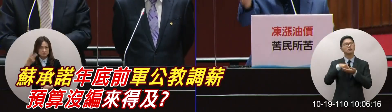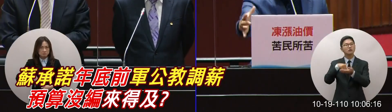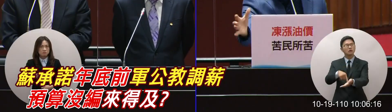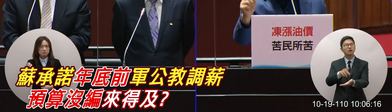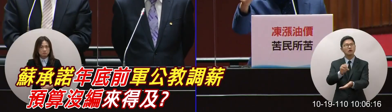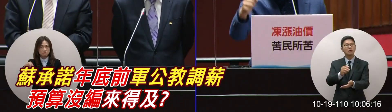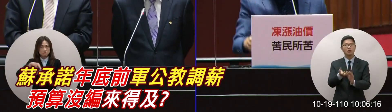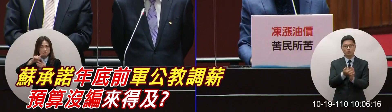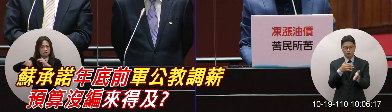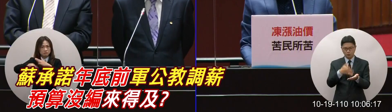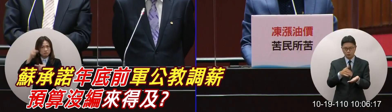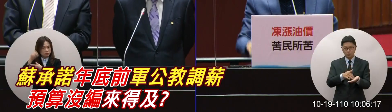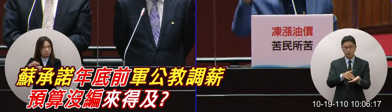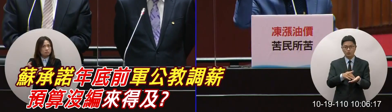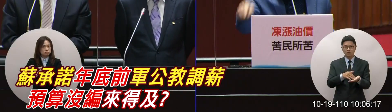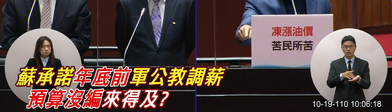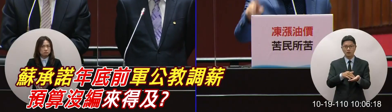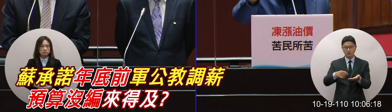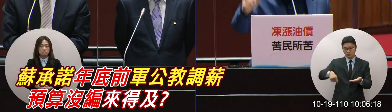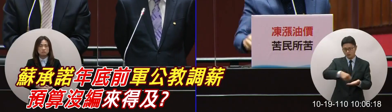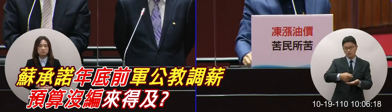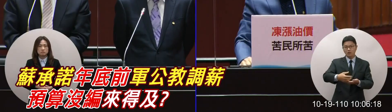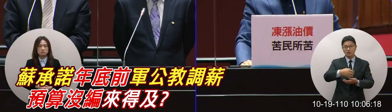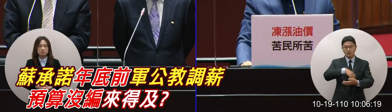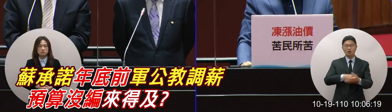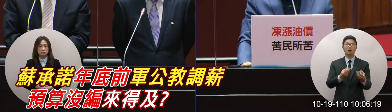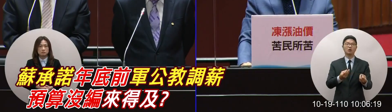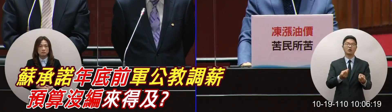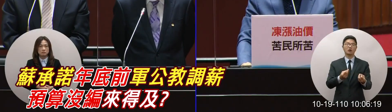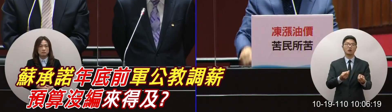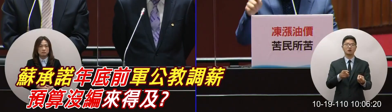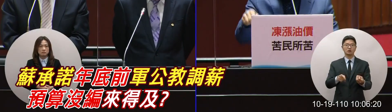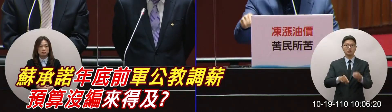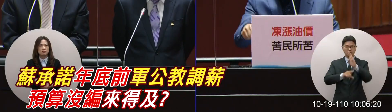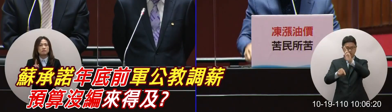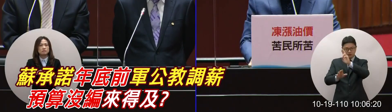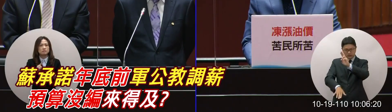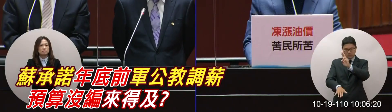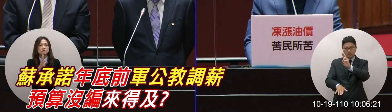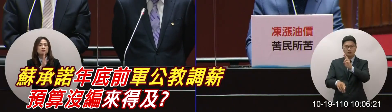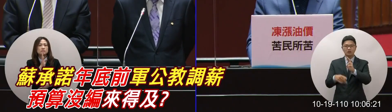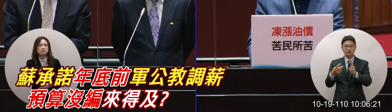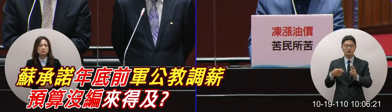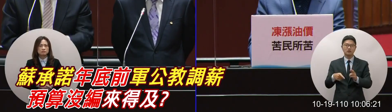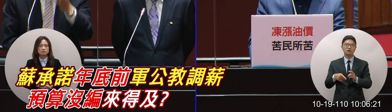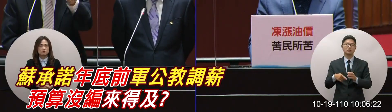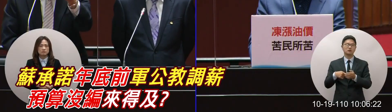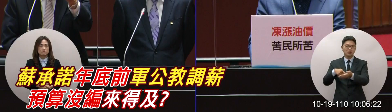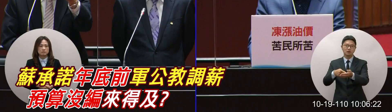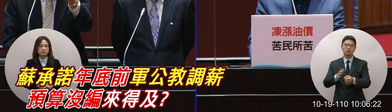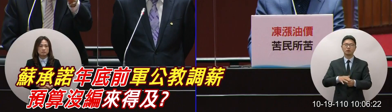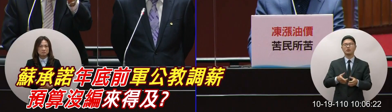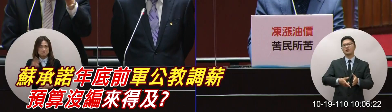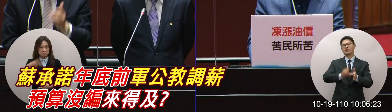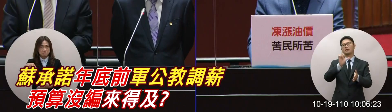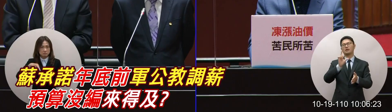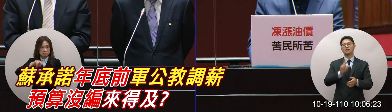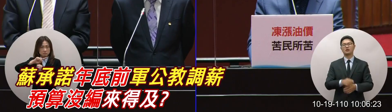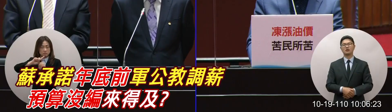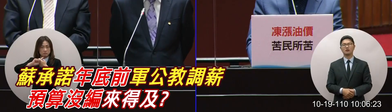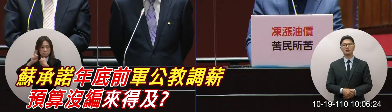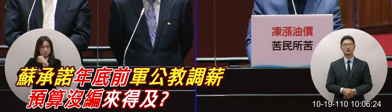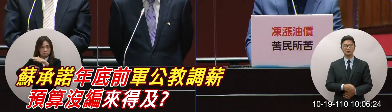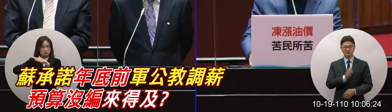预算没有编呢，今天到年底了不起啊？ 是啦，所以 预算没有编呐。 对，而且还要国院同意。 对啊，